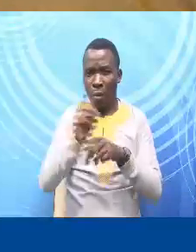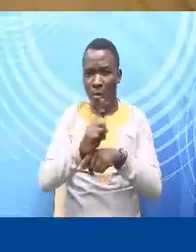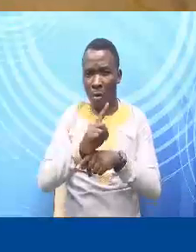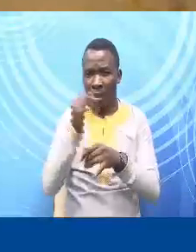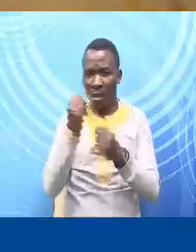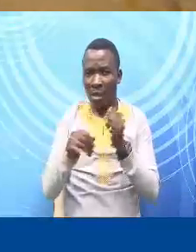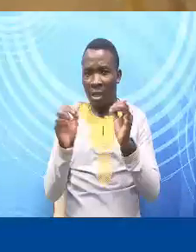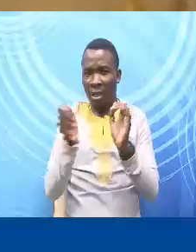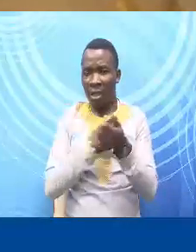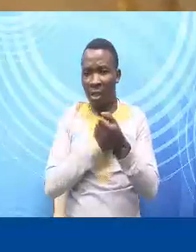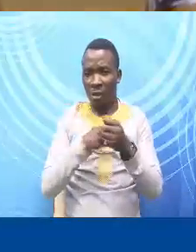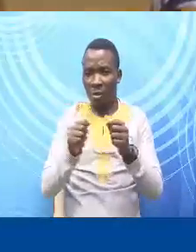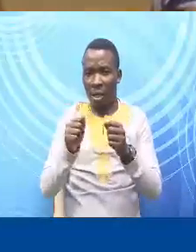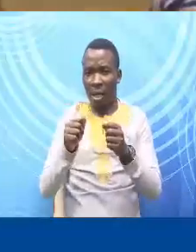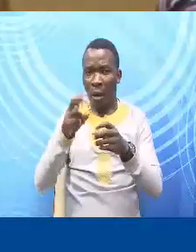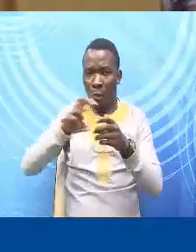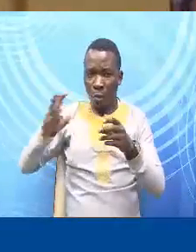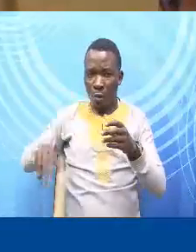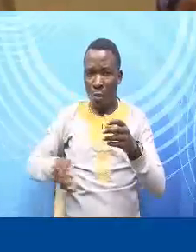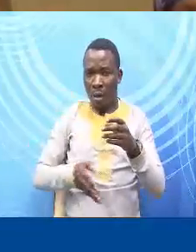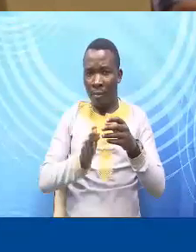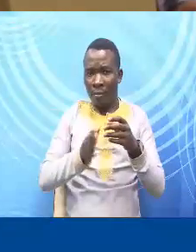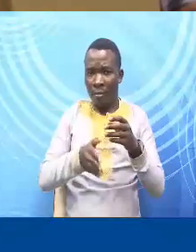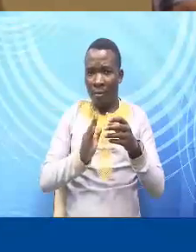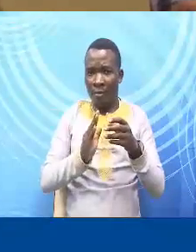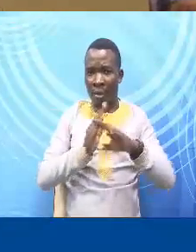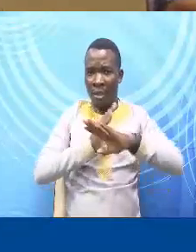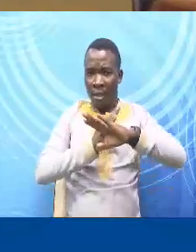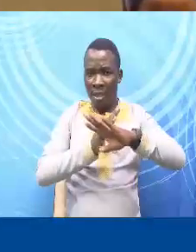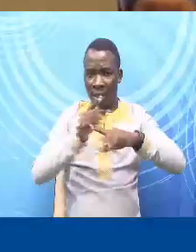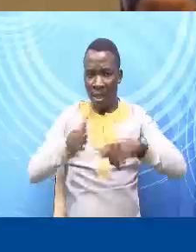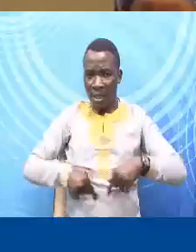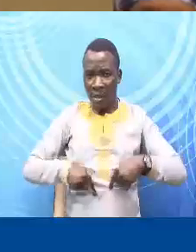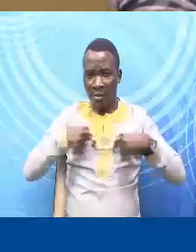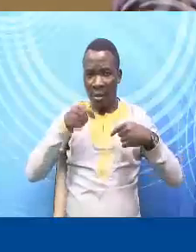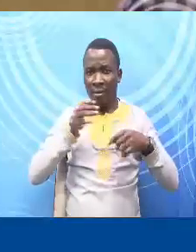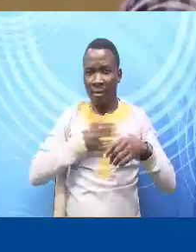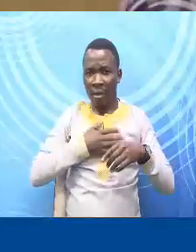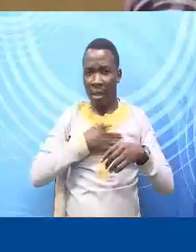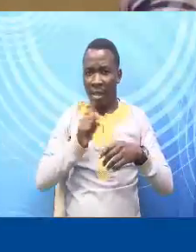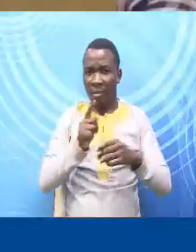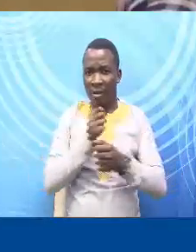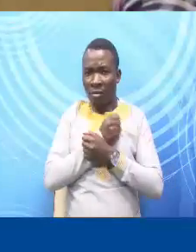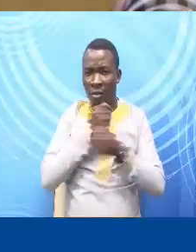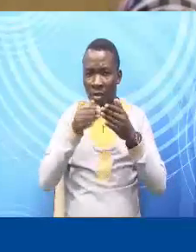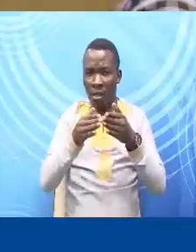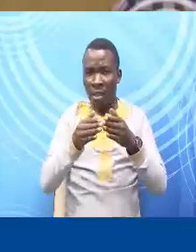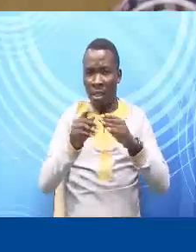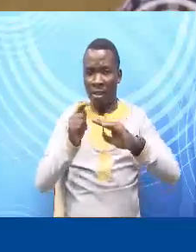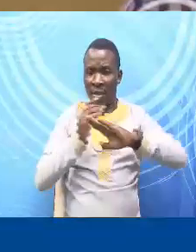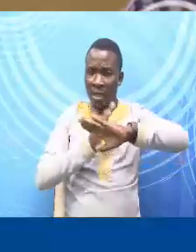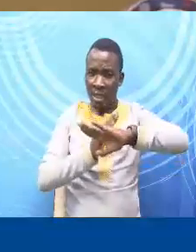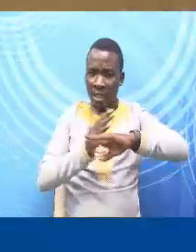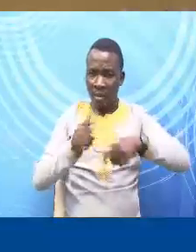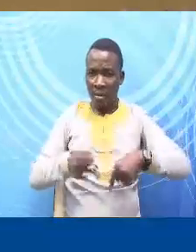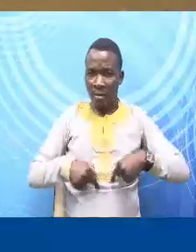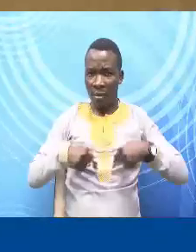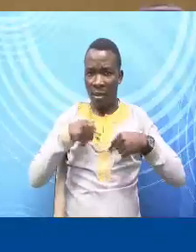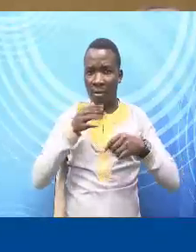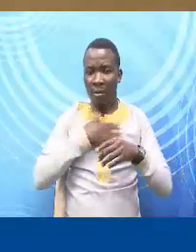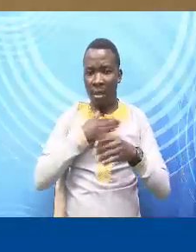nkuyemo ipantaro urumva naramiraga ubuzima bwanjye sinahunze ariko nasambanaga ahubwo njye naramiraga iki ubuzima bwanjye